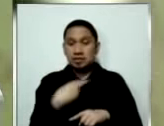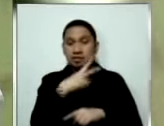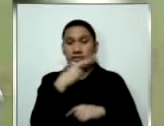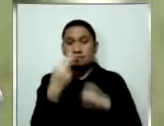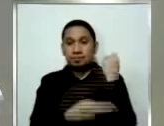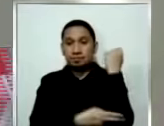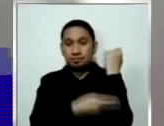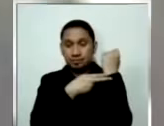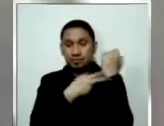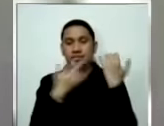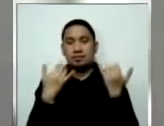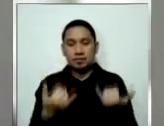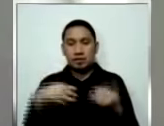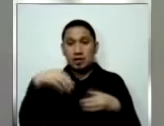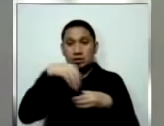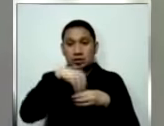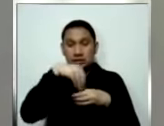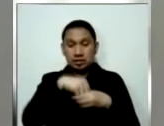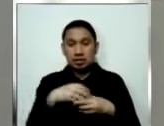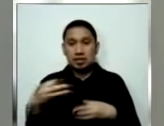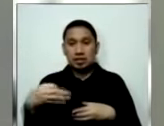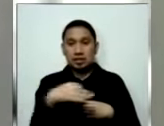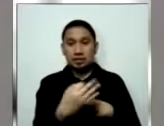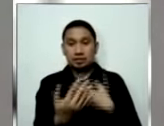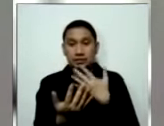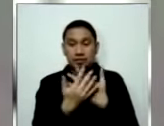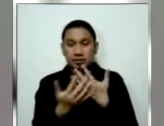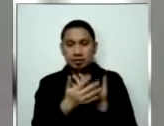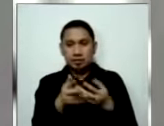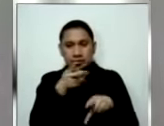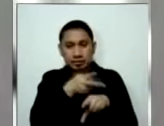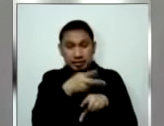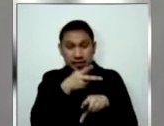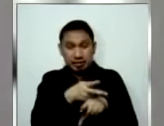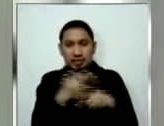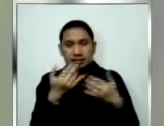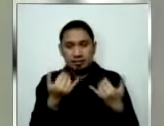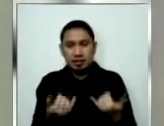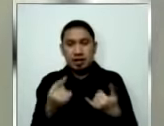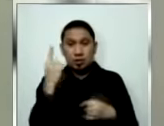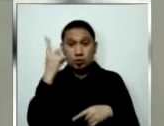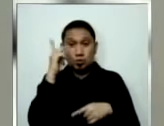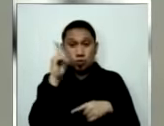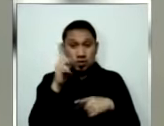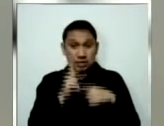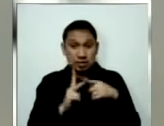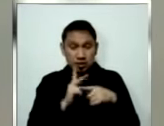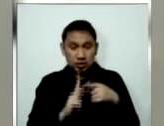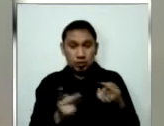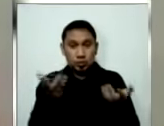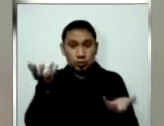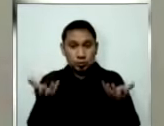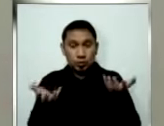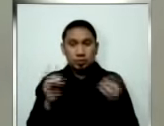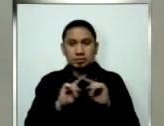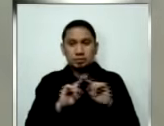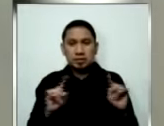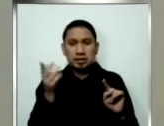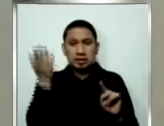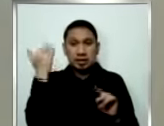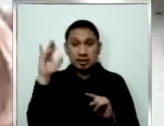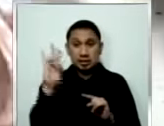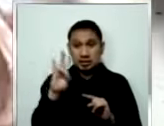mga fish cage na ito, aalagaan ang mga isda hanggang umabot sa 1 kilo ang timbang. Ang problema, ang dating 700 pesos